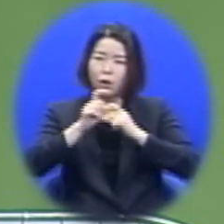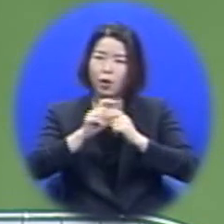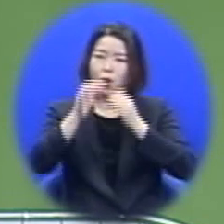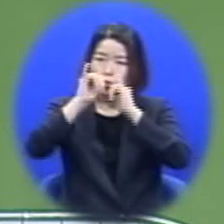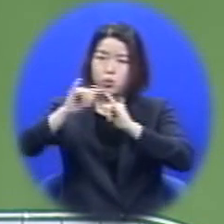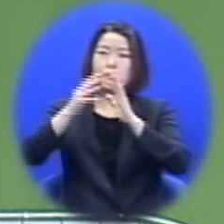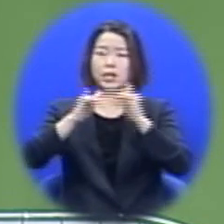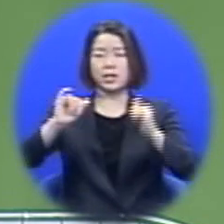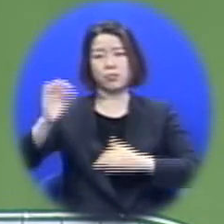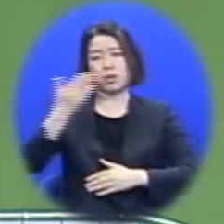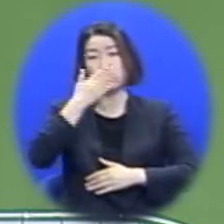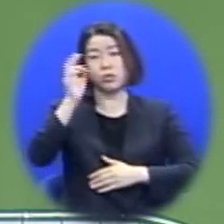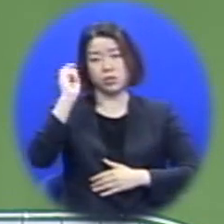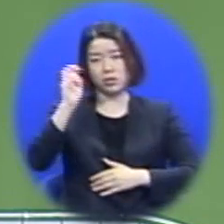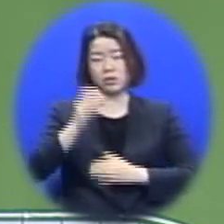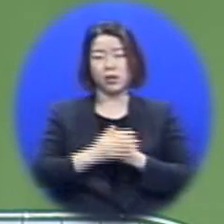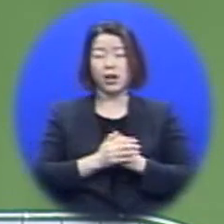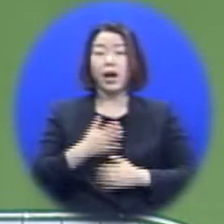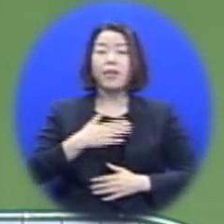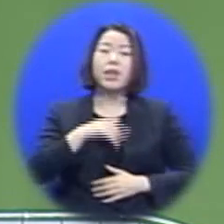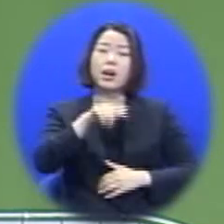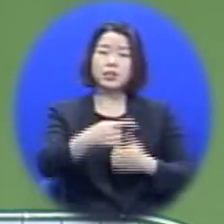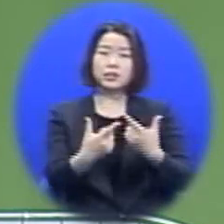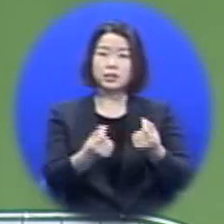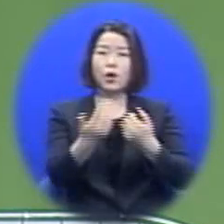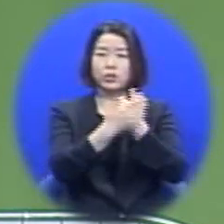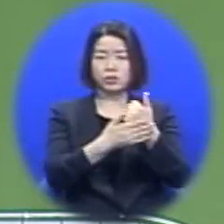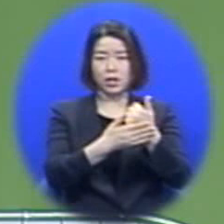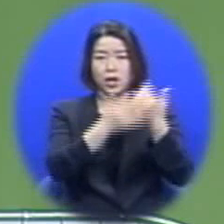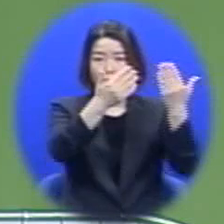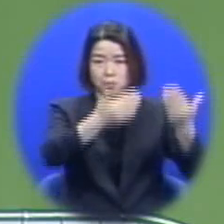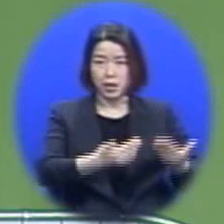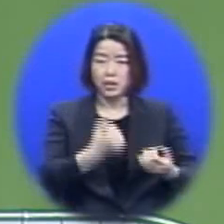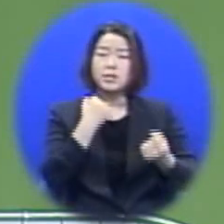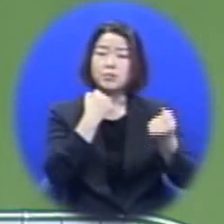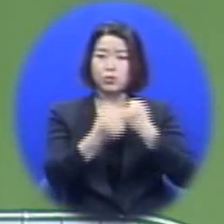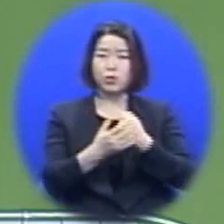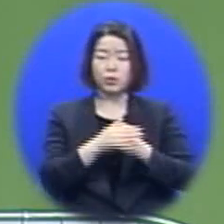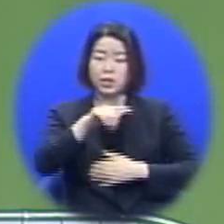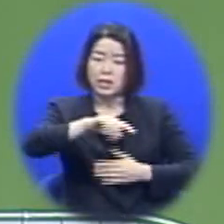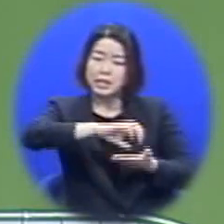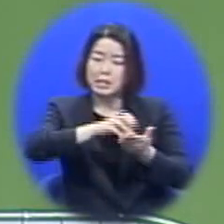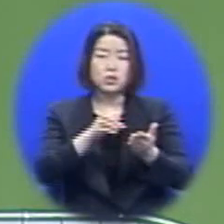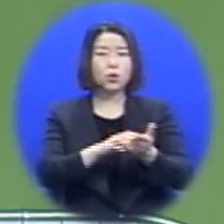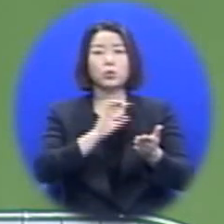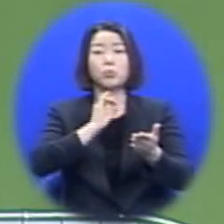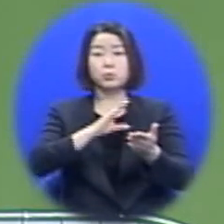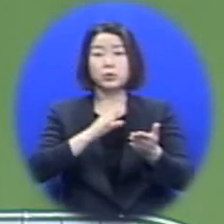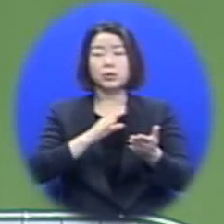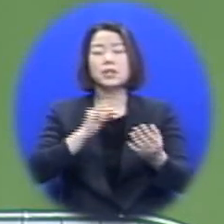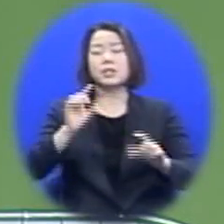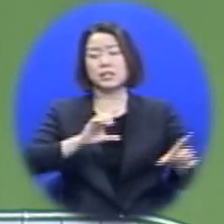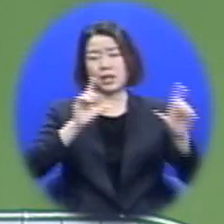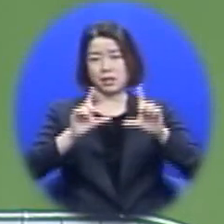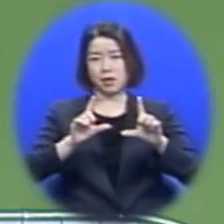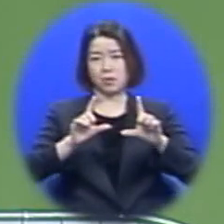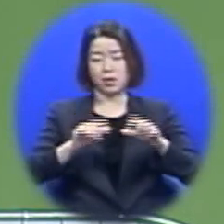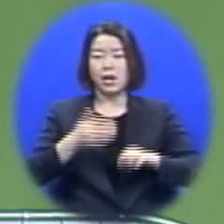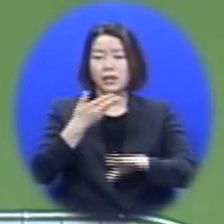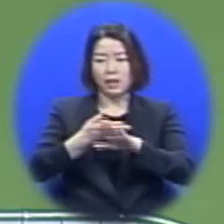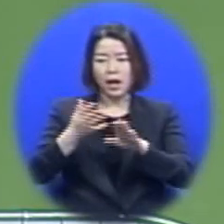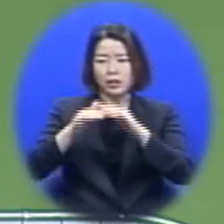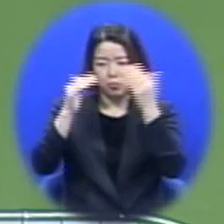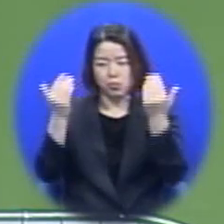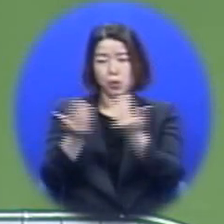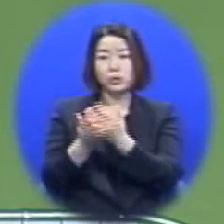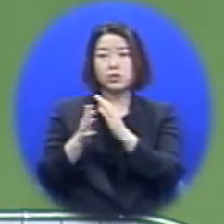것이에요. 내가 그런 은혜를 받고도 이 정도밖에 못 사는 것은 내가 모든 사람보다 더 죄인이기 때문이라.